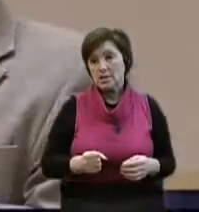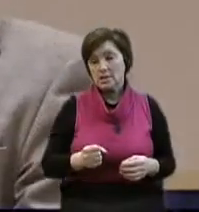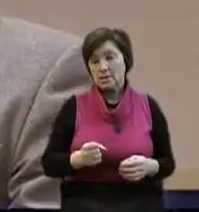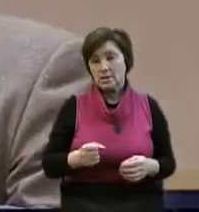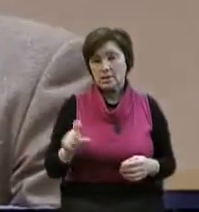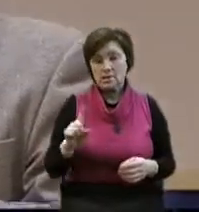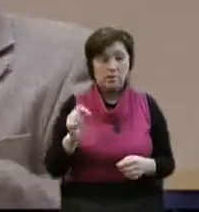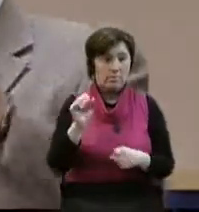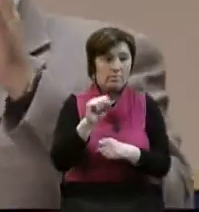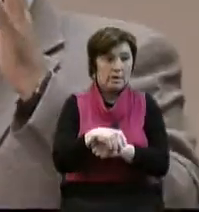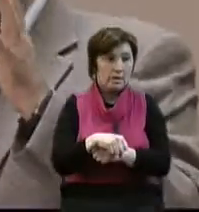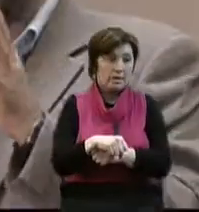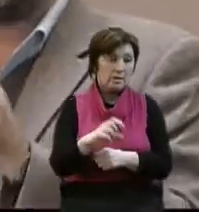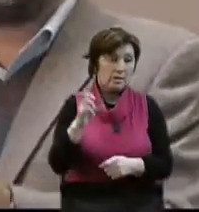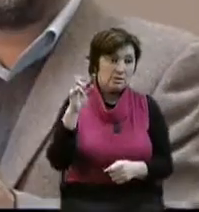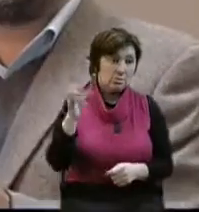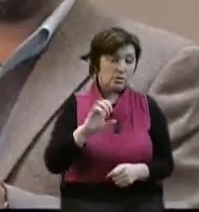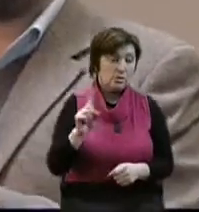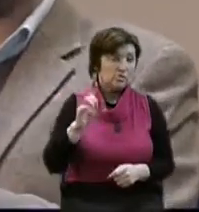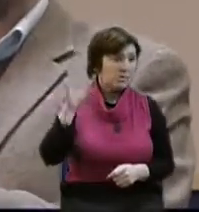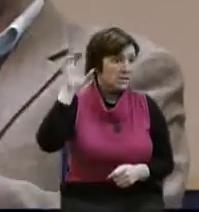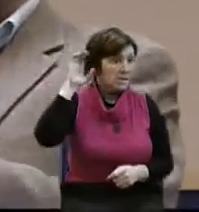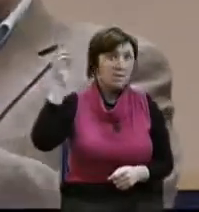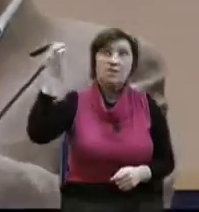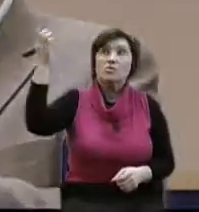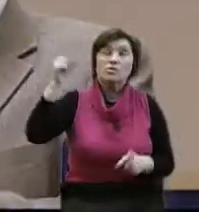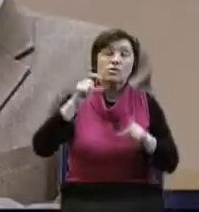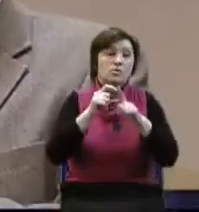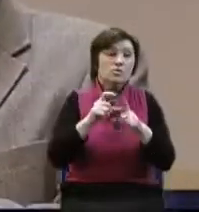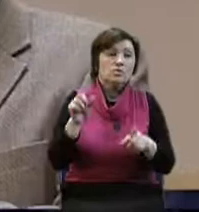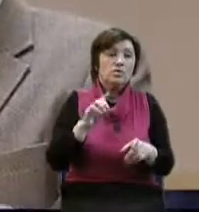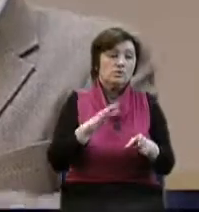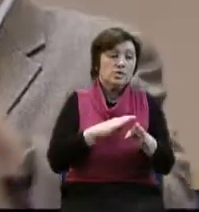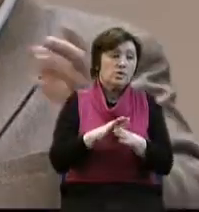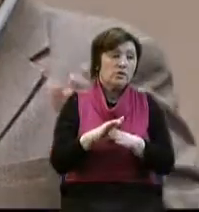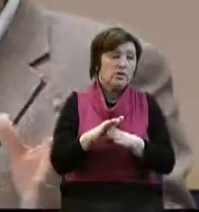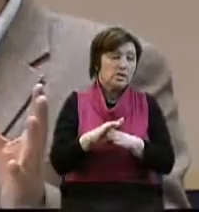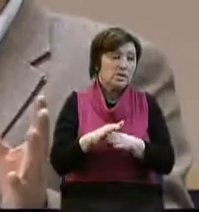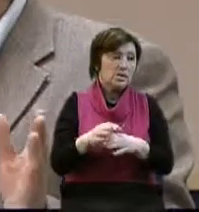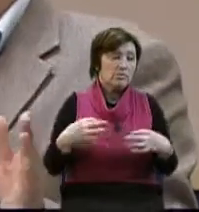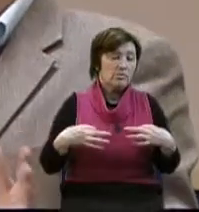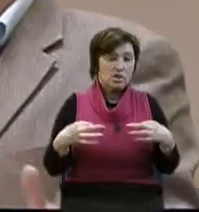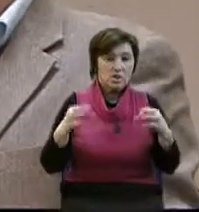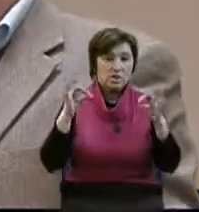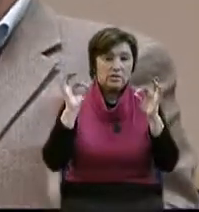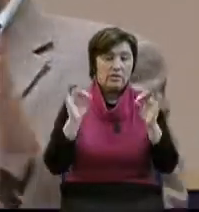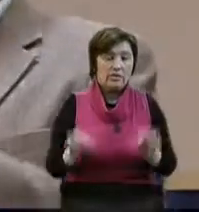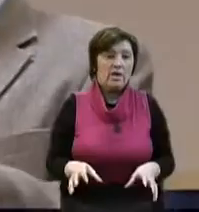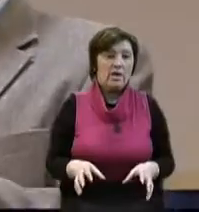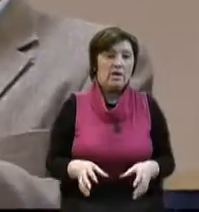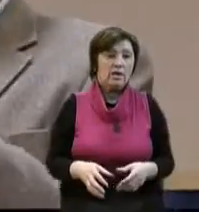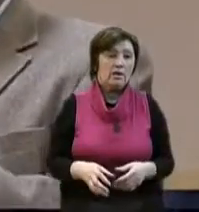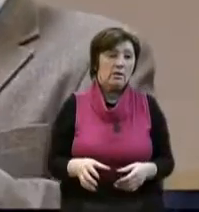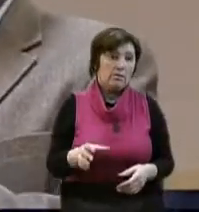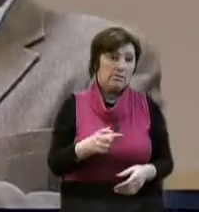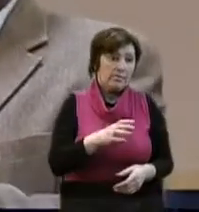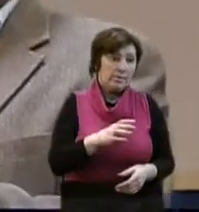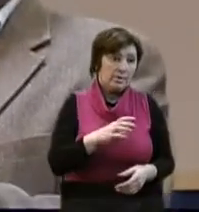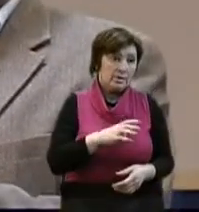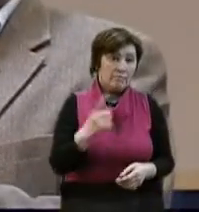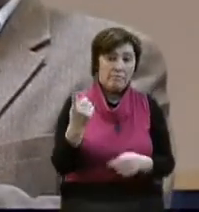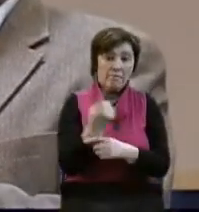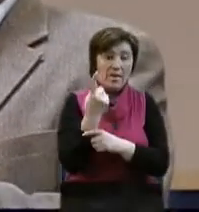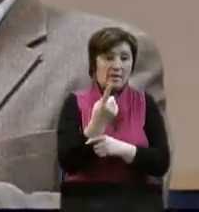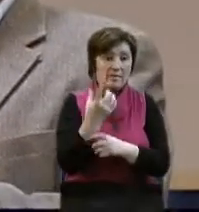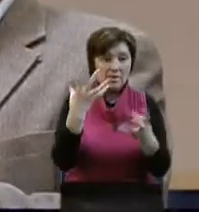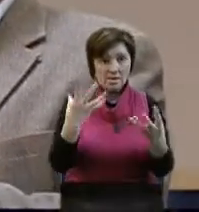Богу, для того, чтобы слышать Его Слово, для того, чтобы совершать пожертвования, то есть был назначен первый день